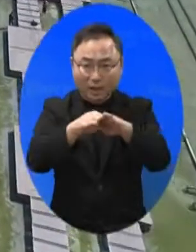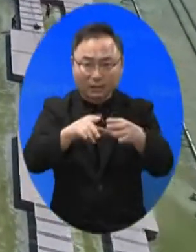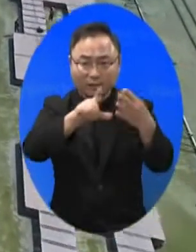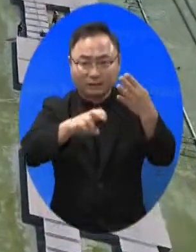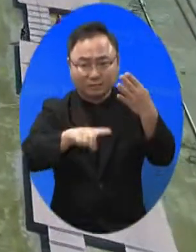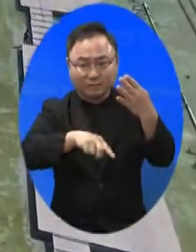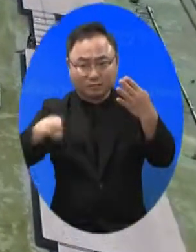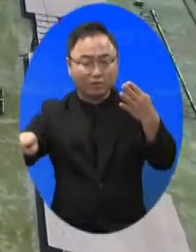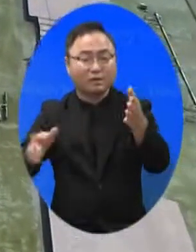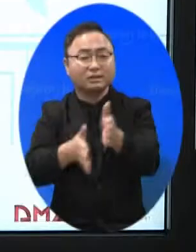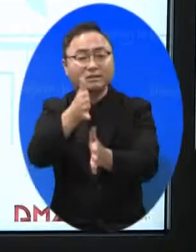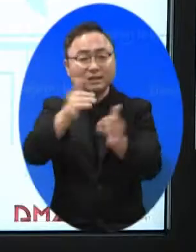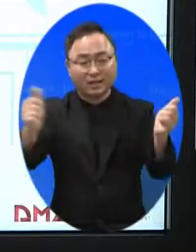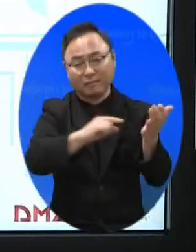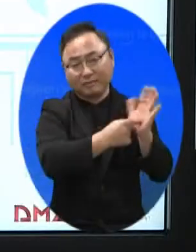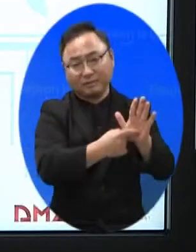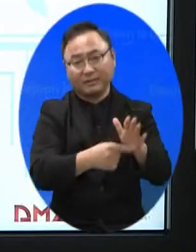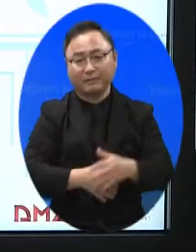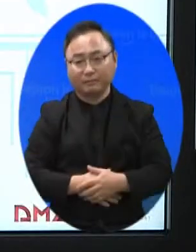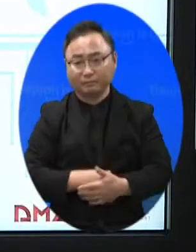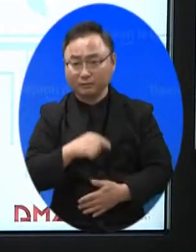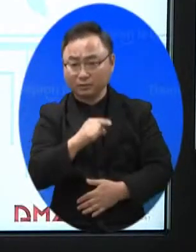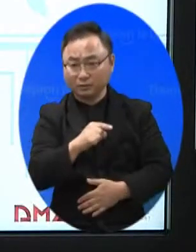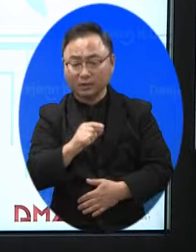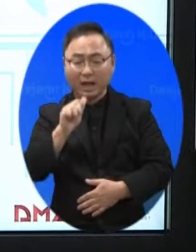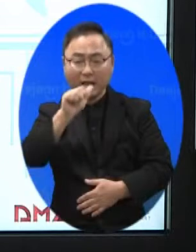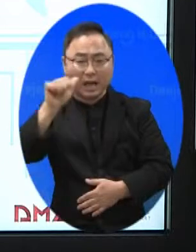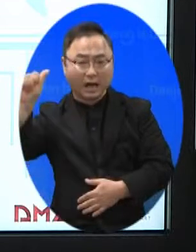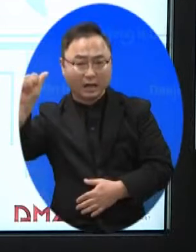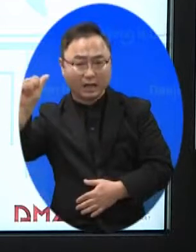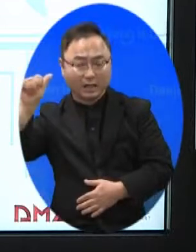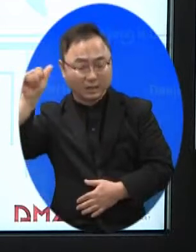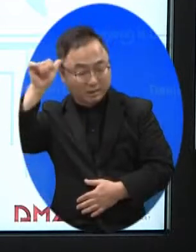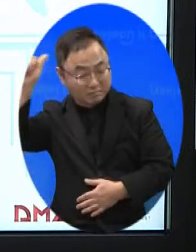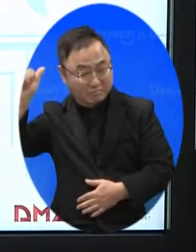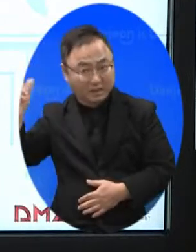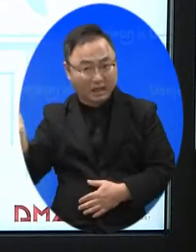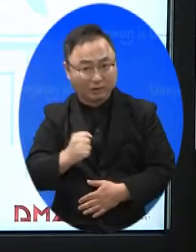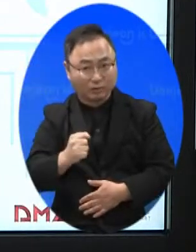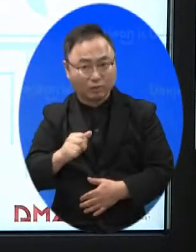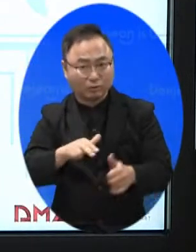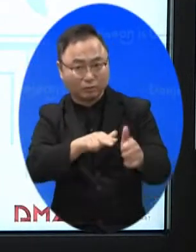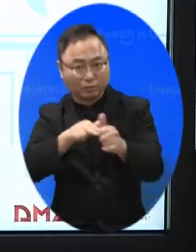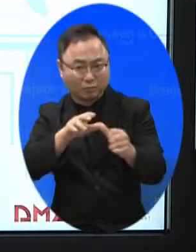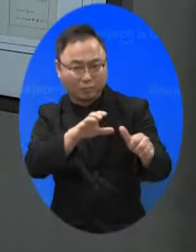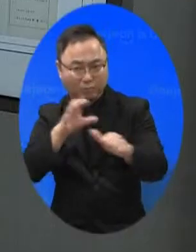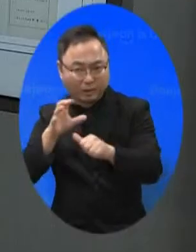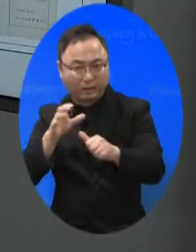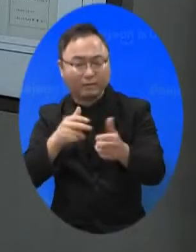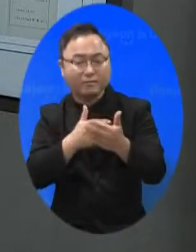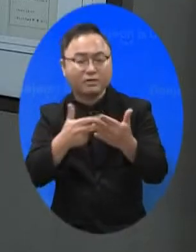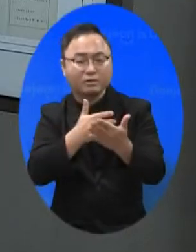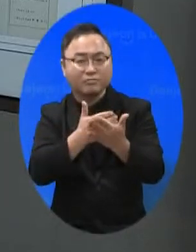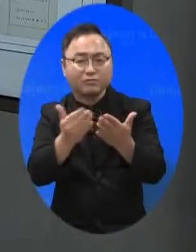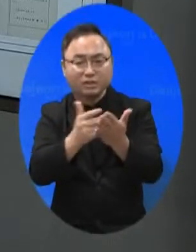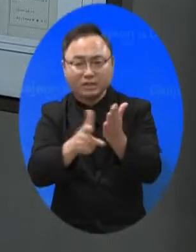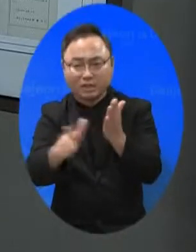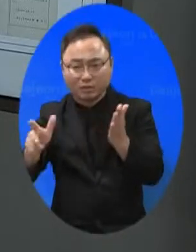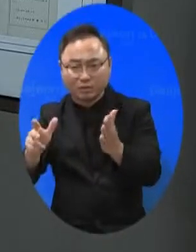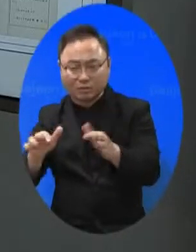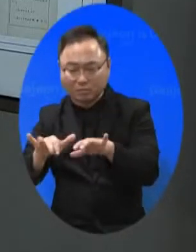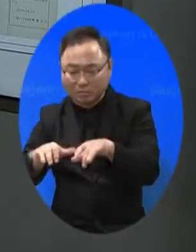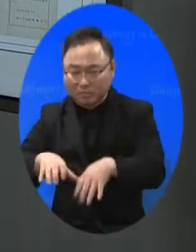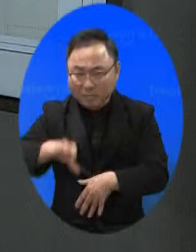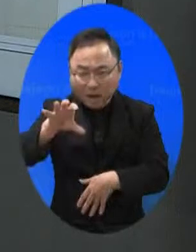시민에게 선보입니다. 우리 동네 미술관은 AI를 기반으로 정보통신을 활용, 미술 자료를